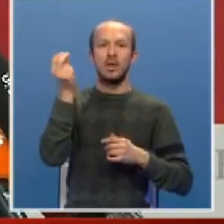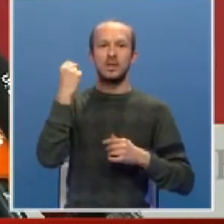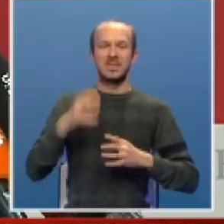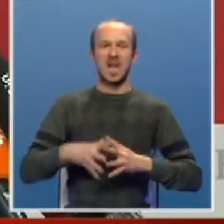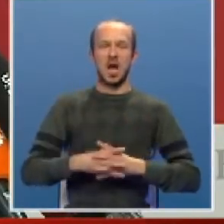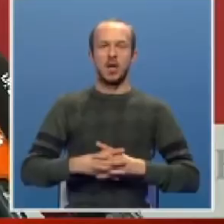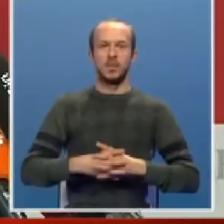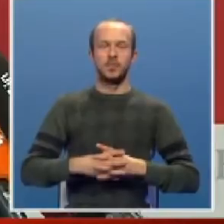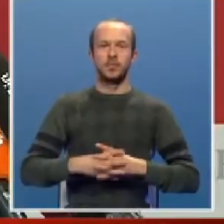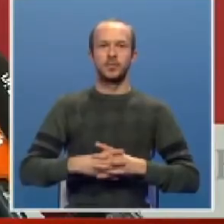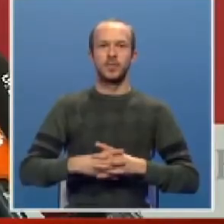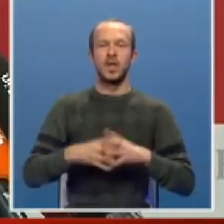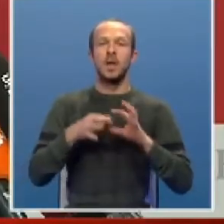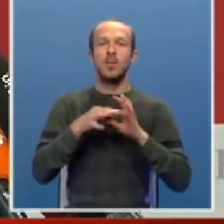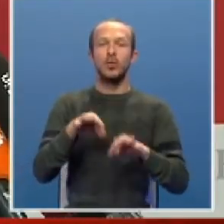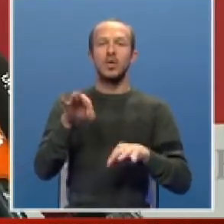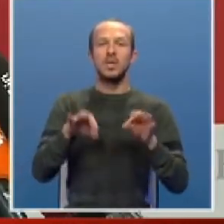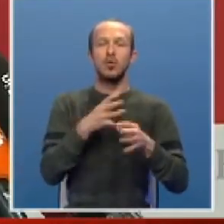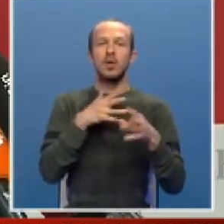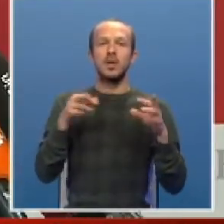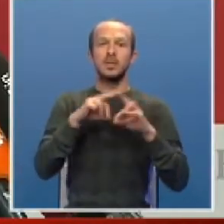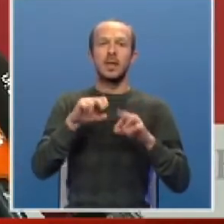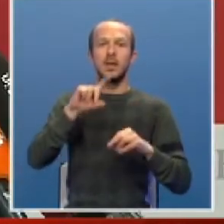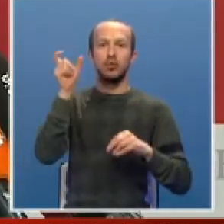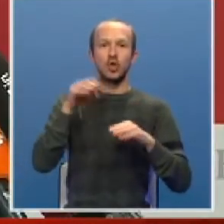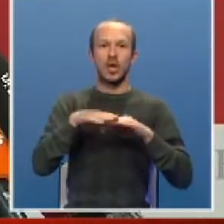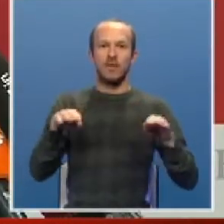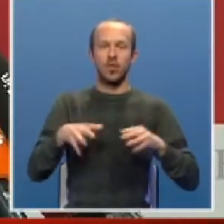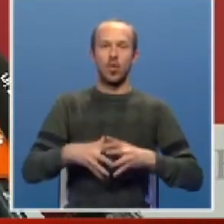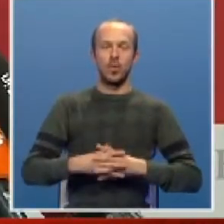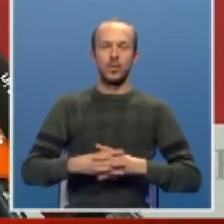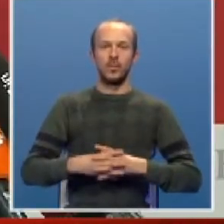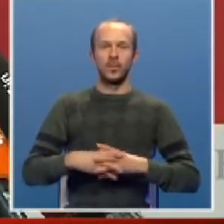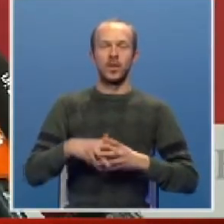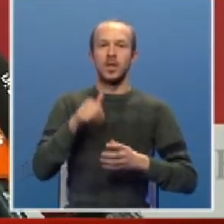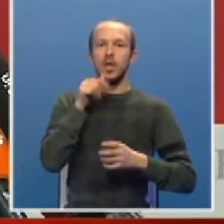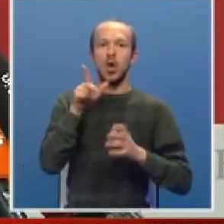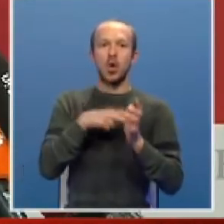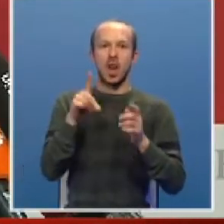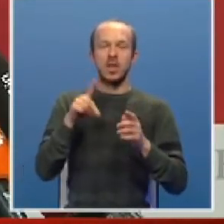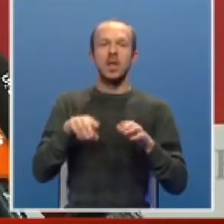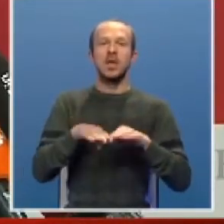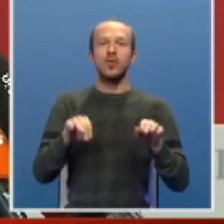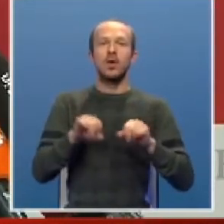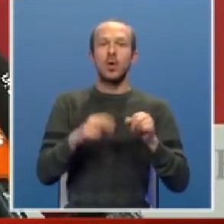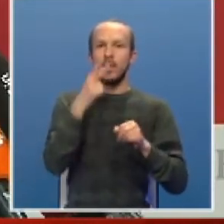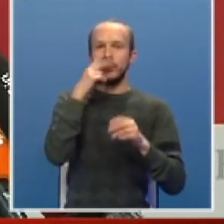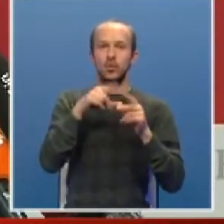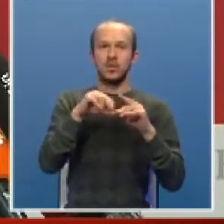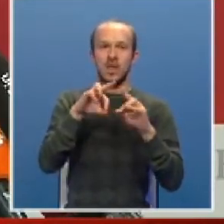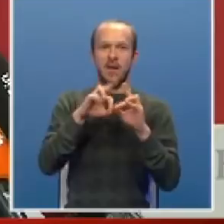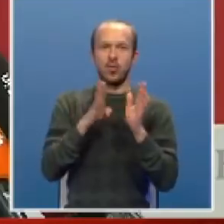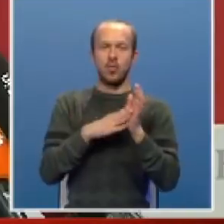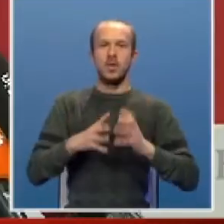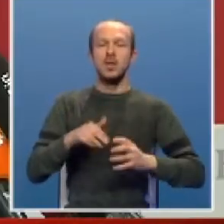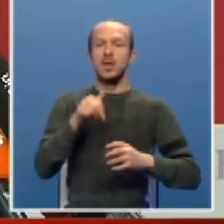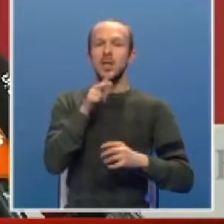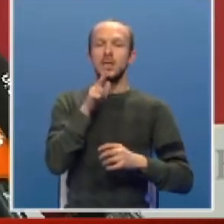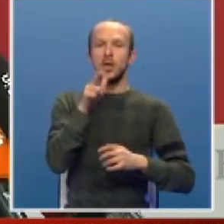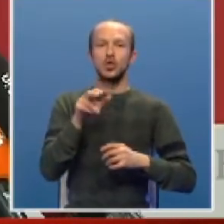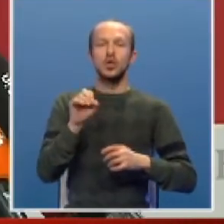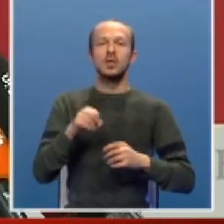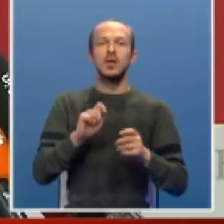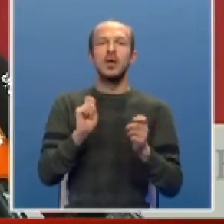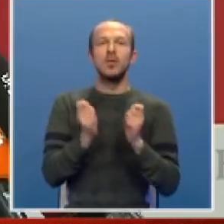Srpska provodi izbore za republički nivo i za lokalni nivo, kako je to predviđeno Ustavom, i tražit ćemo da